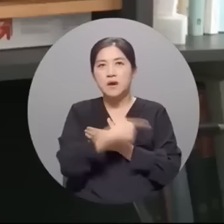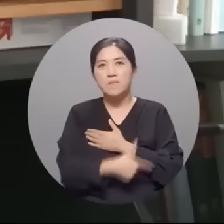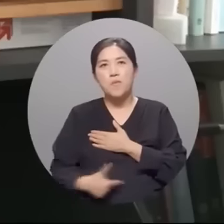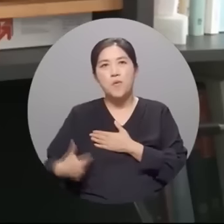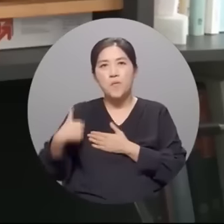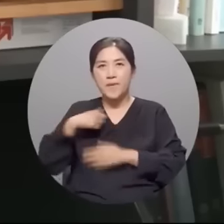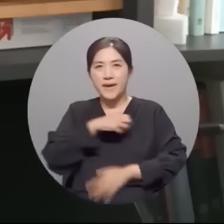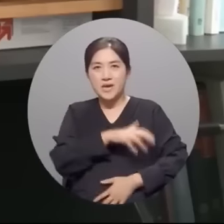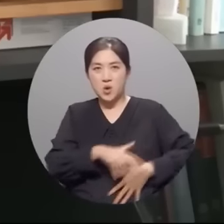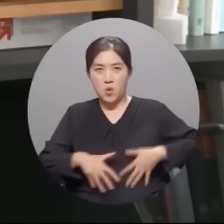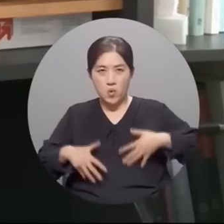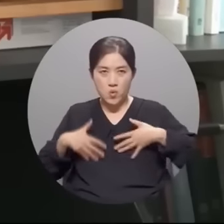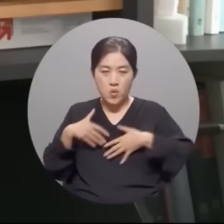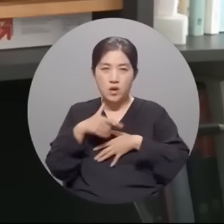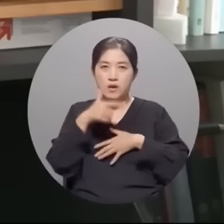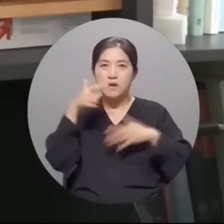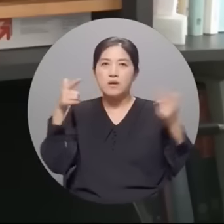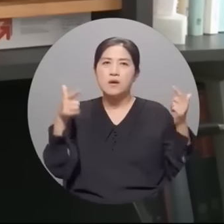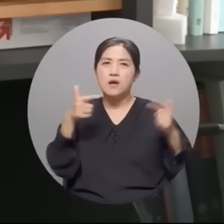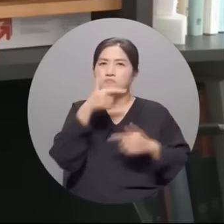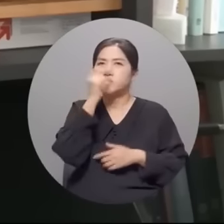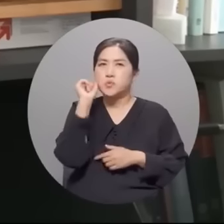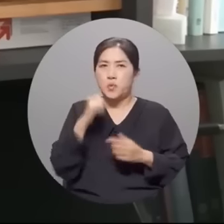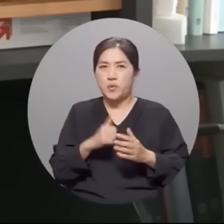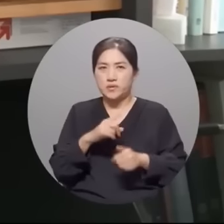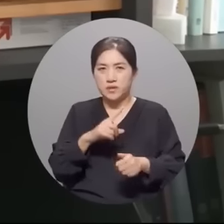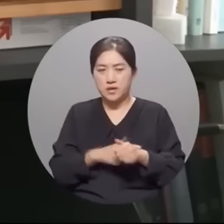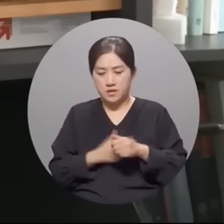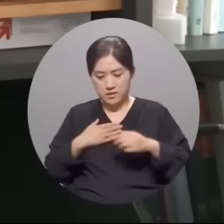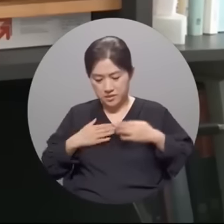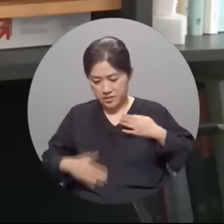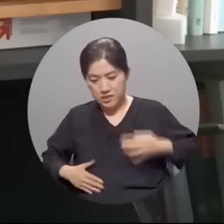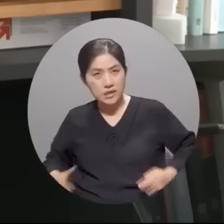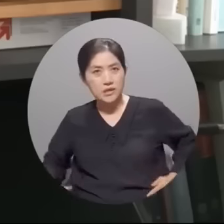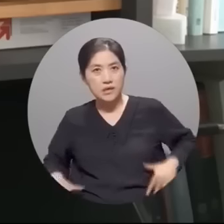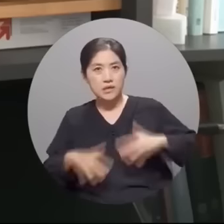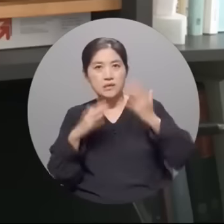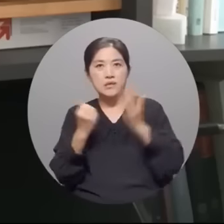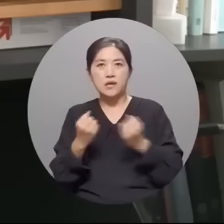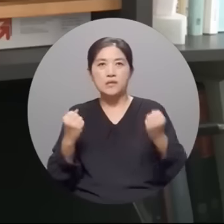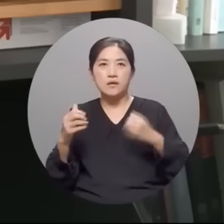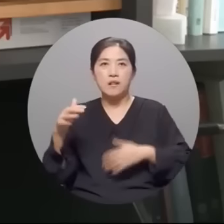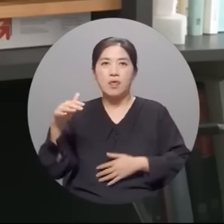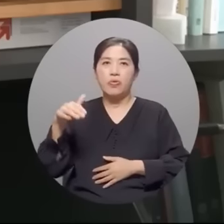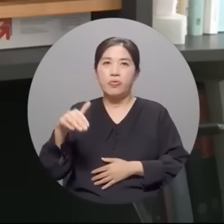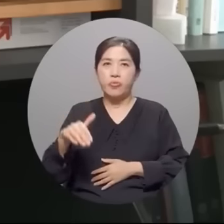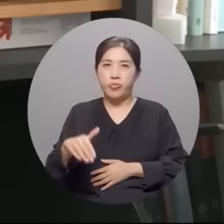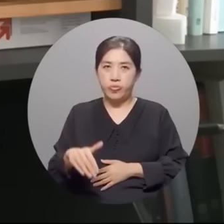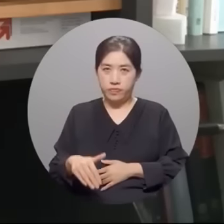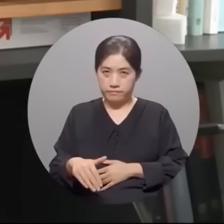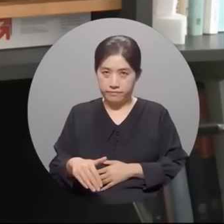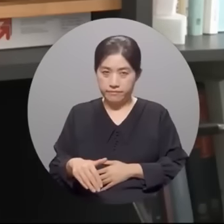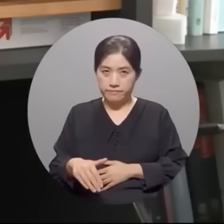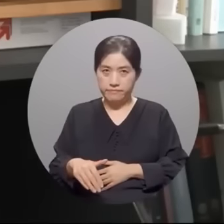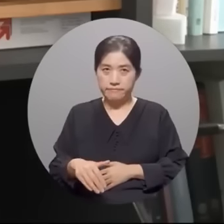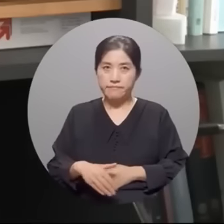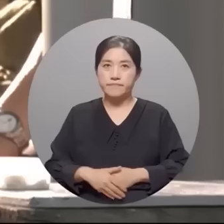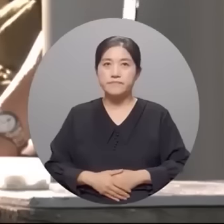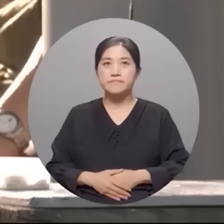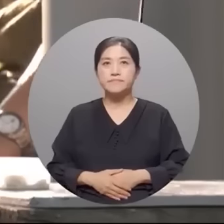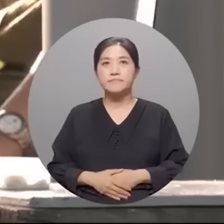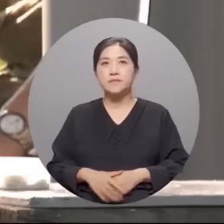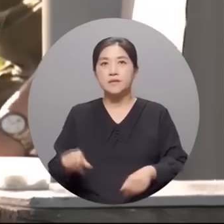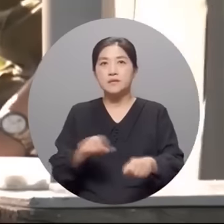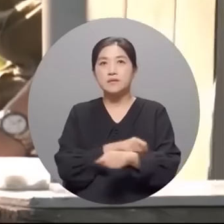체액, 혈류가 부족하게 되거든요. 각 장기의 기능들이 이제 떨어지게 됩니다.